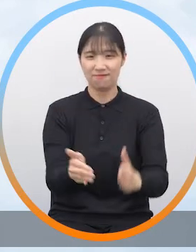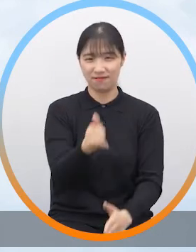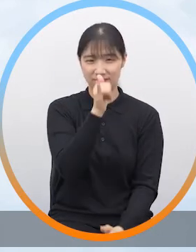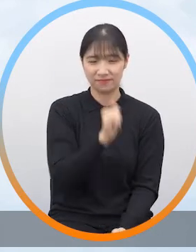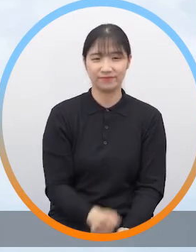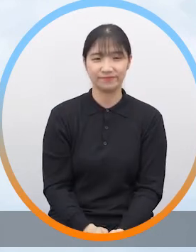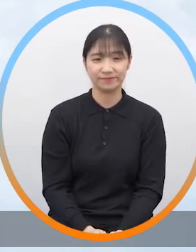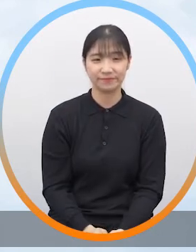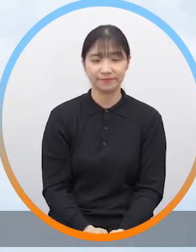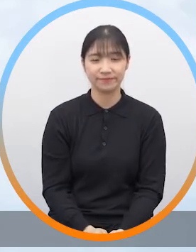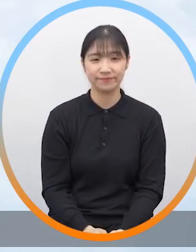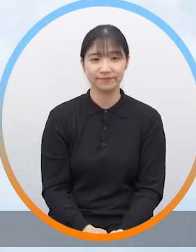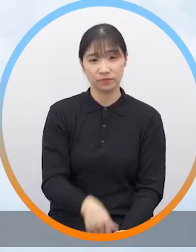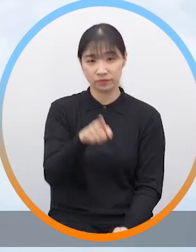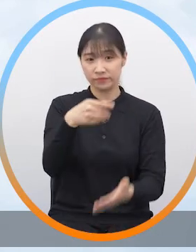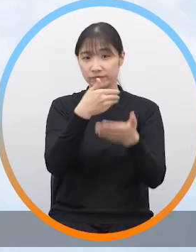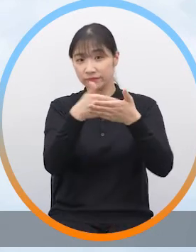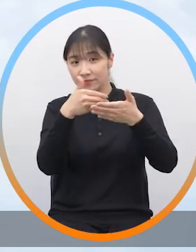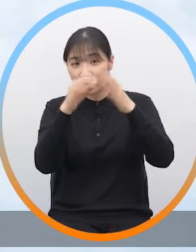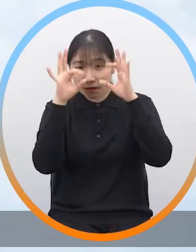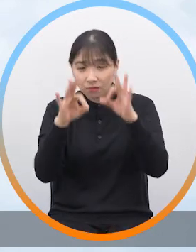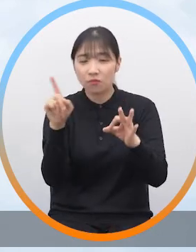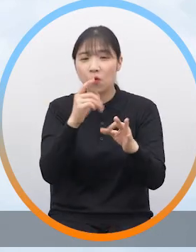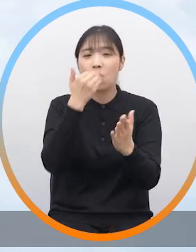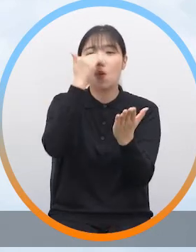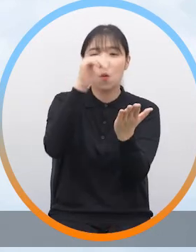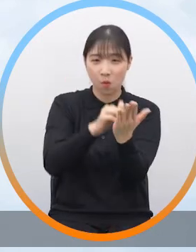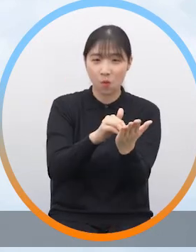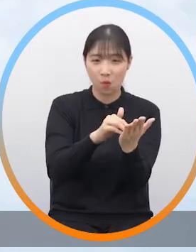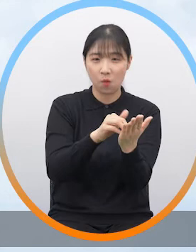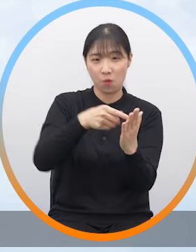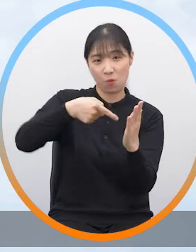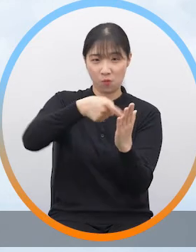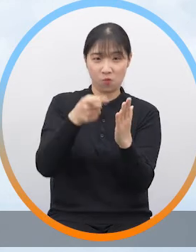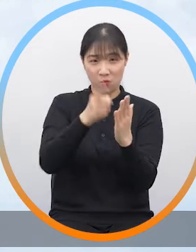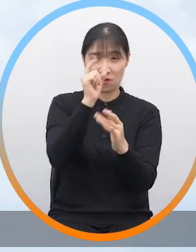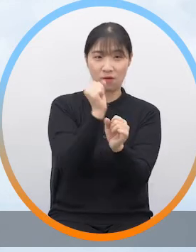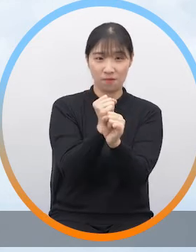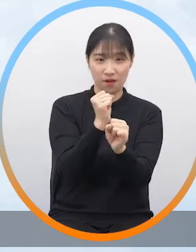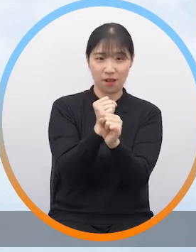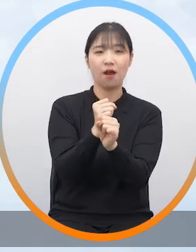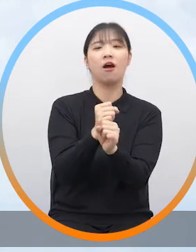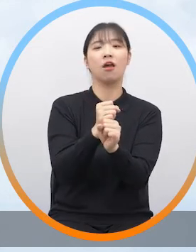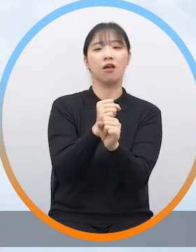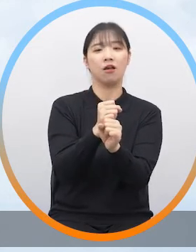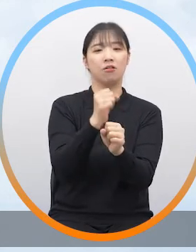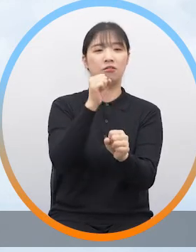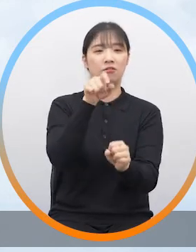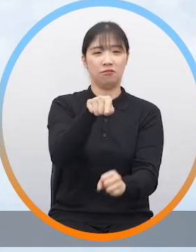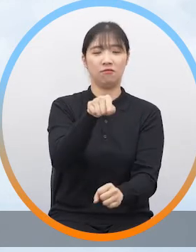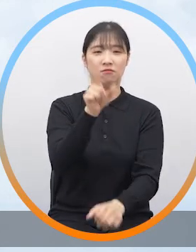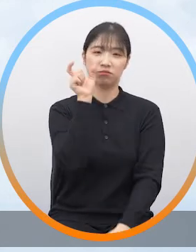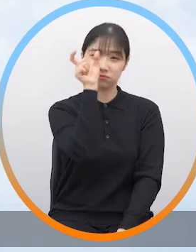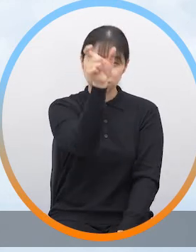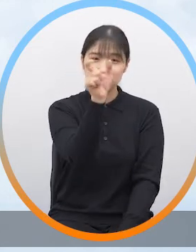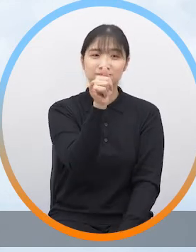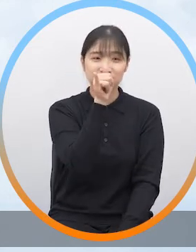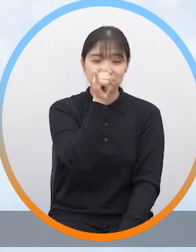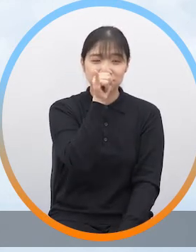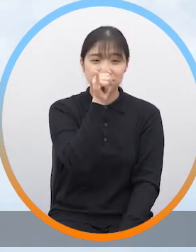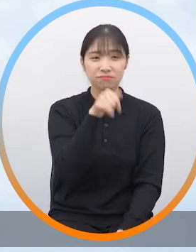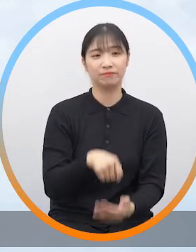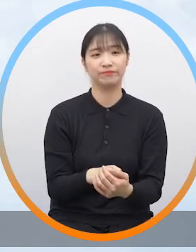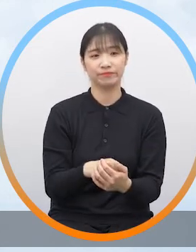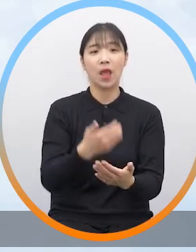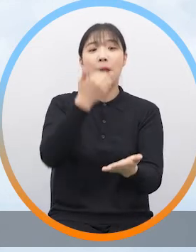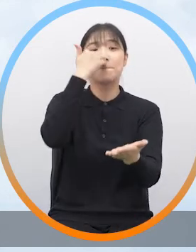자, 이 그림에서 보는 것처럼 돌멩이에다가 양각을 해서 왕인의 모습을 새겼습니다.